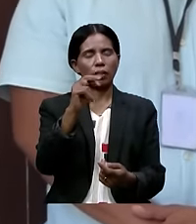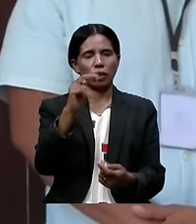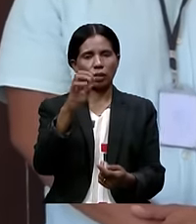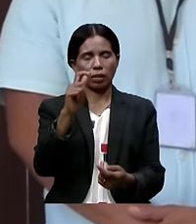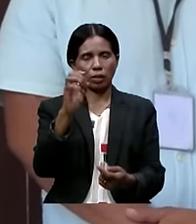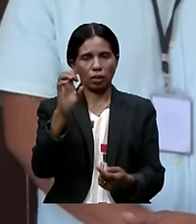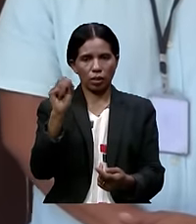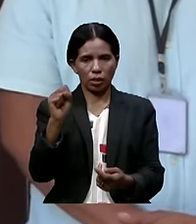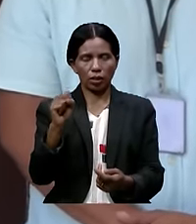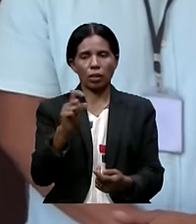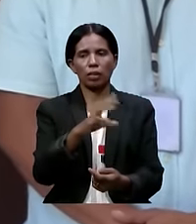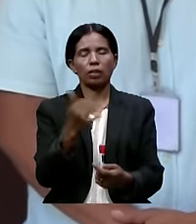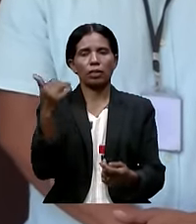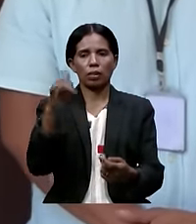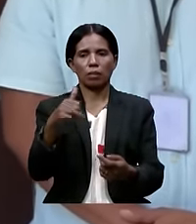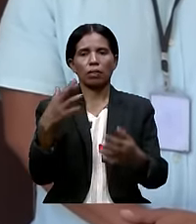Sira maka